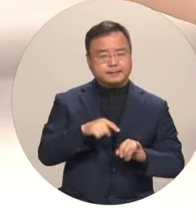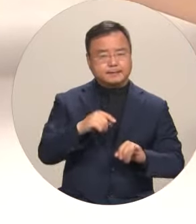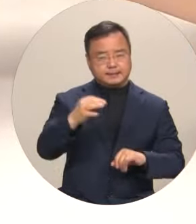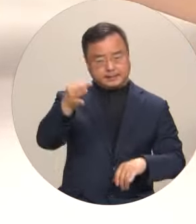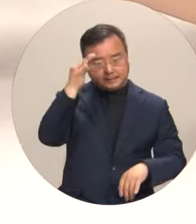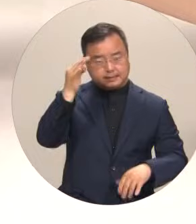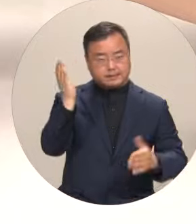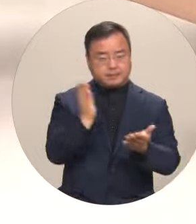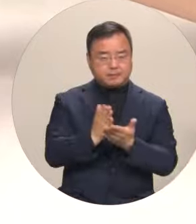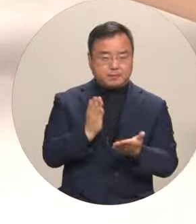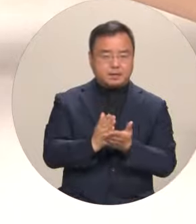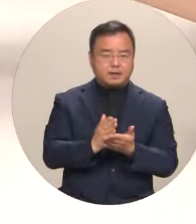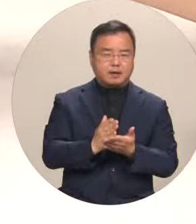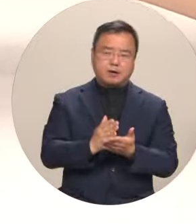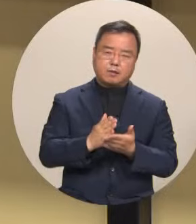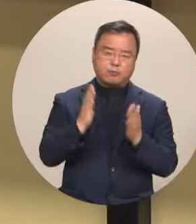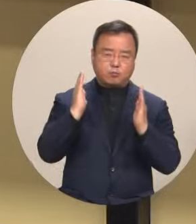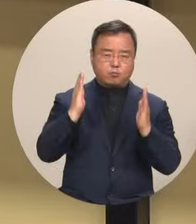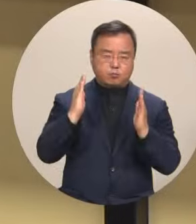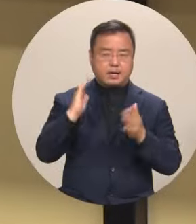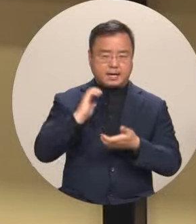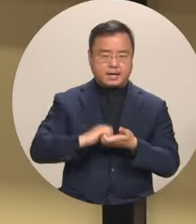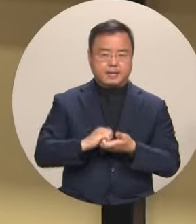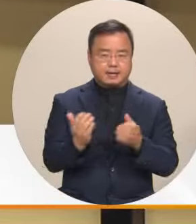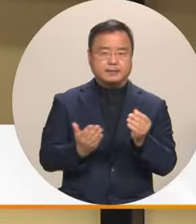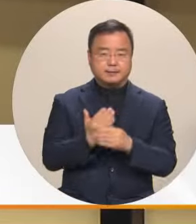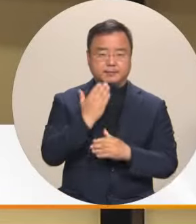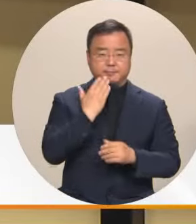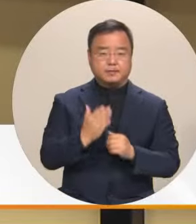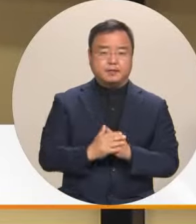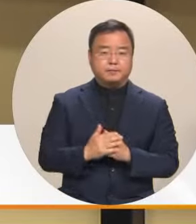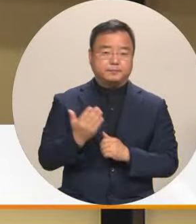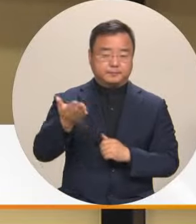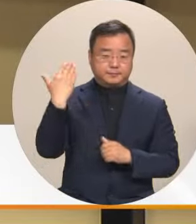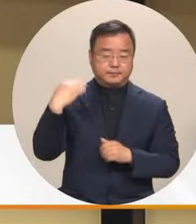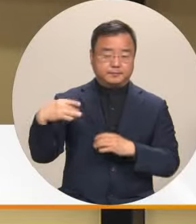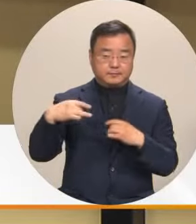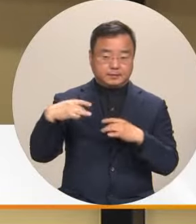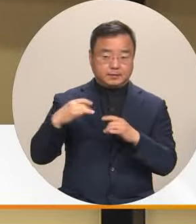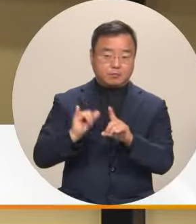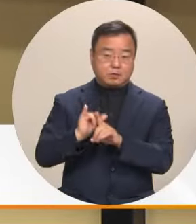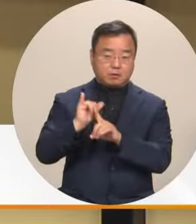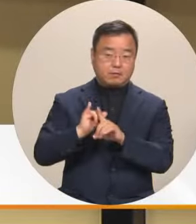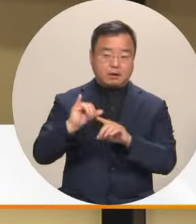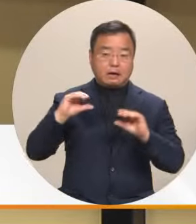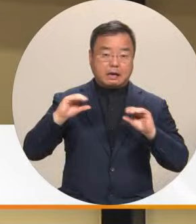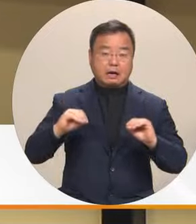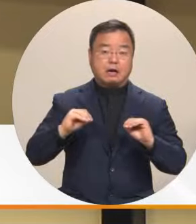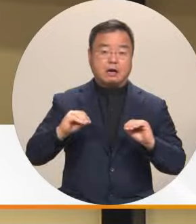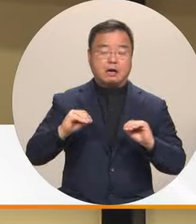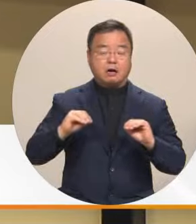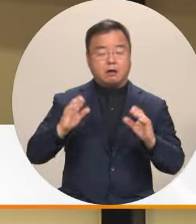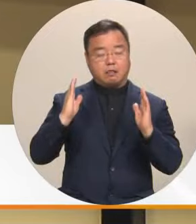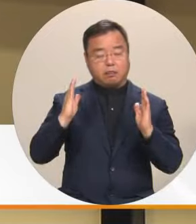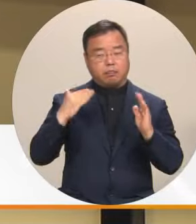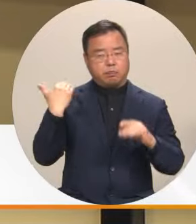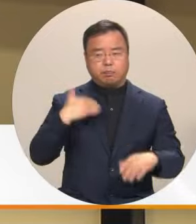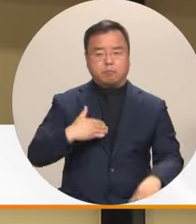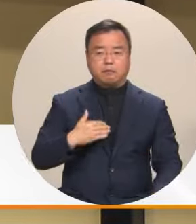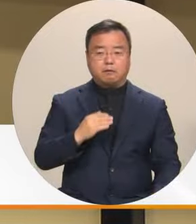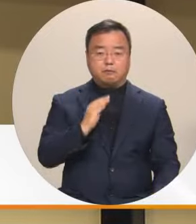해결해야 할 과제로 꼽힙니다 저번에 제 네트워크가 끊겨서 처음에 수업을 제대로 듣지